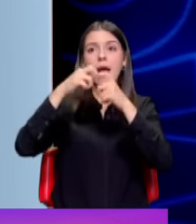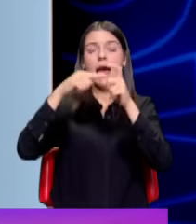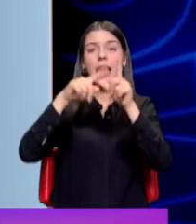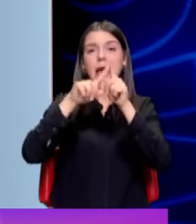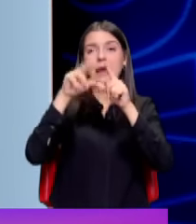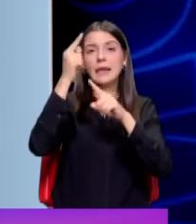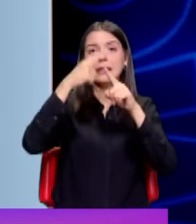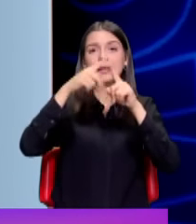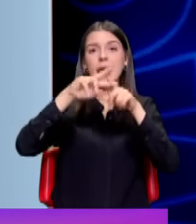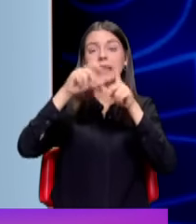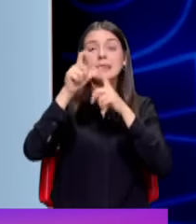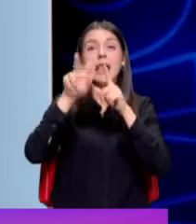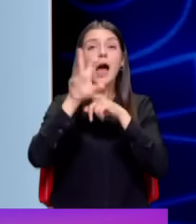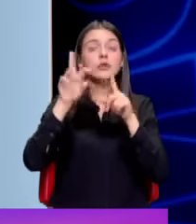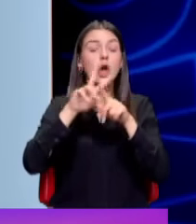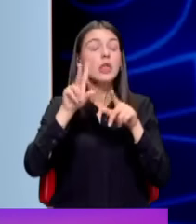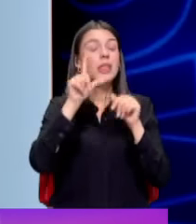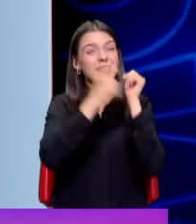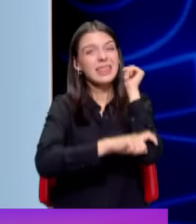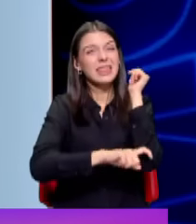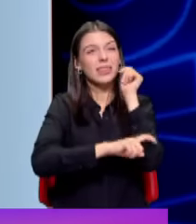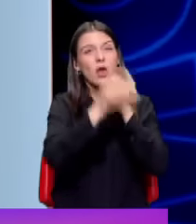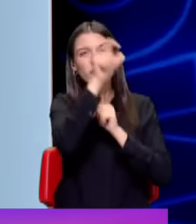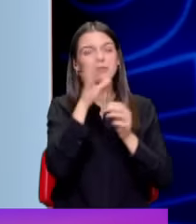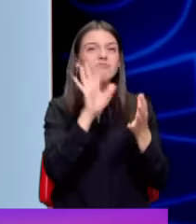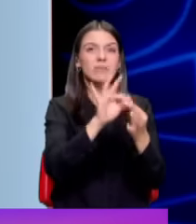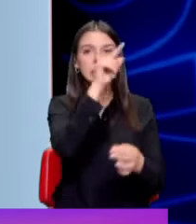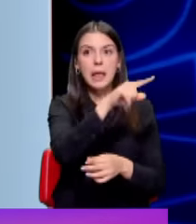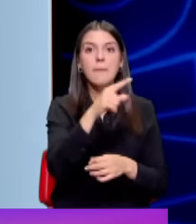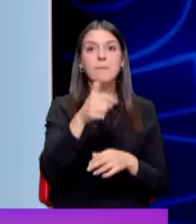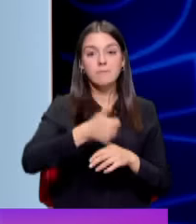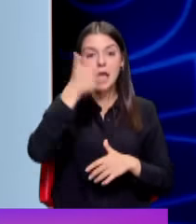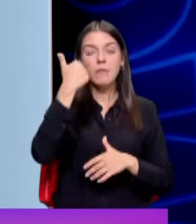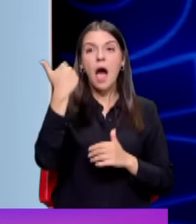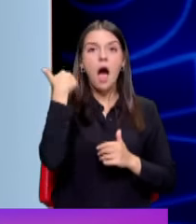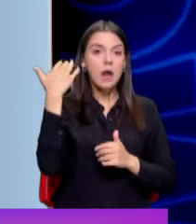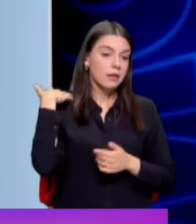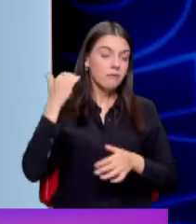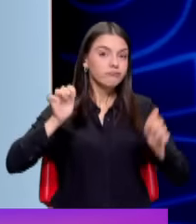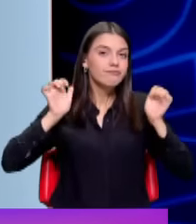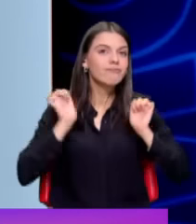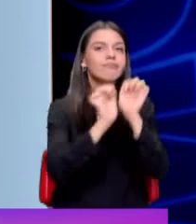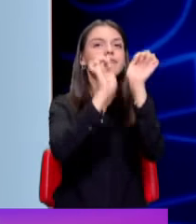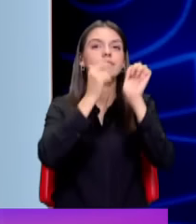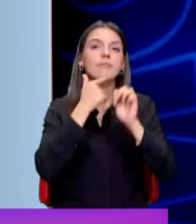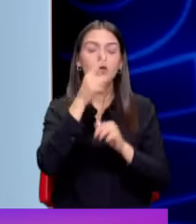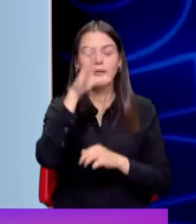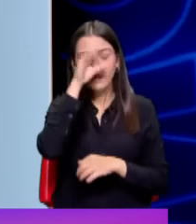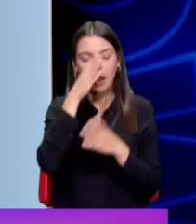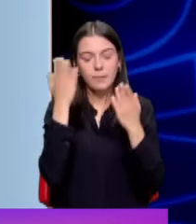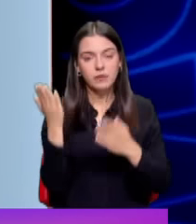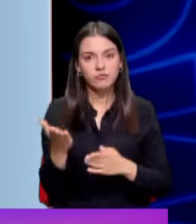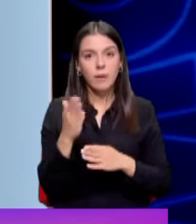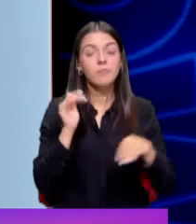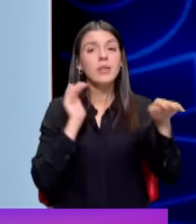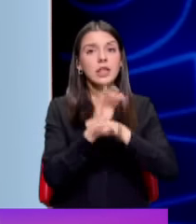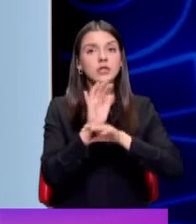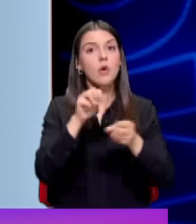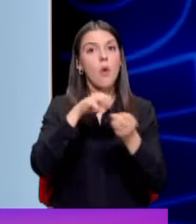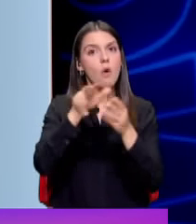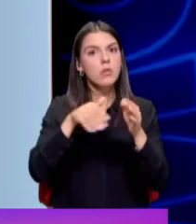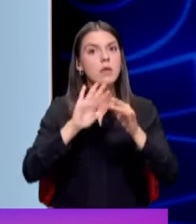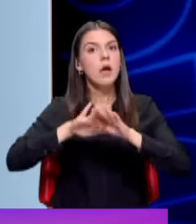sahip bir futbol teröristi tarafından başkanımıza arkadan fiili saldırıda bulunulmuştur diyor Fenerbahçe. Yaşanan menfur